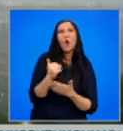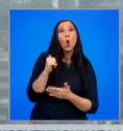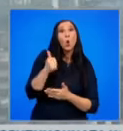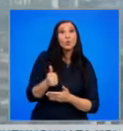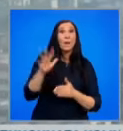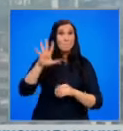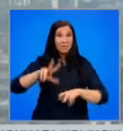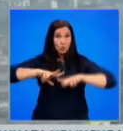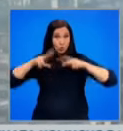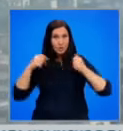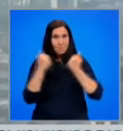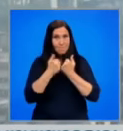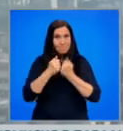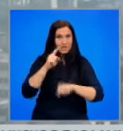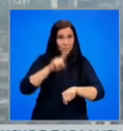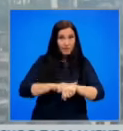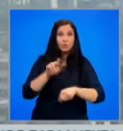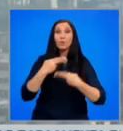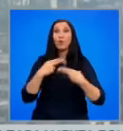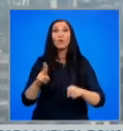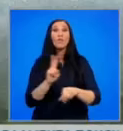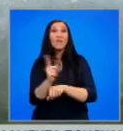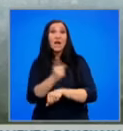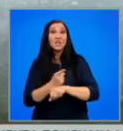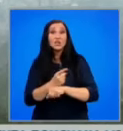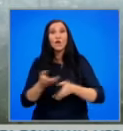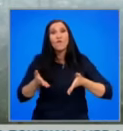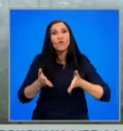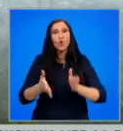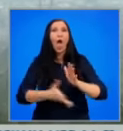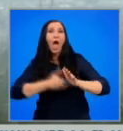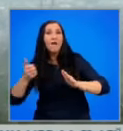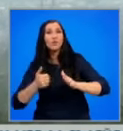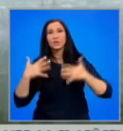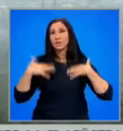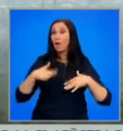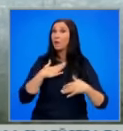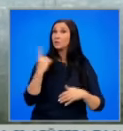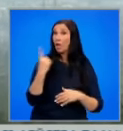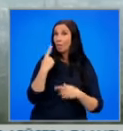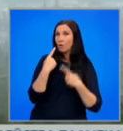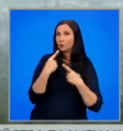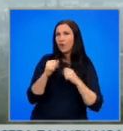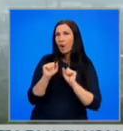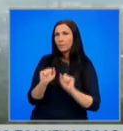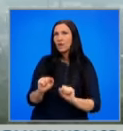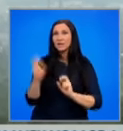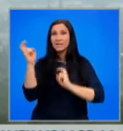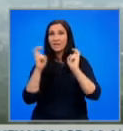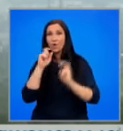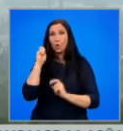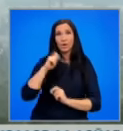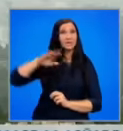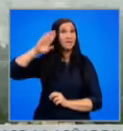сутринта местно време ще бъде отворен 12-часов коридор за евакуация на цивилните. Но има условие. Отбраняващите завода